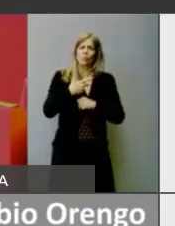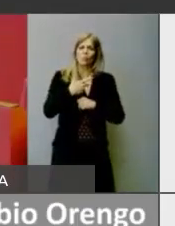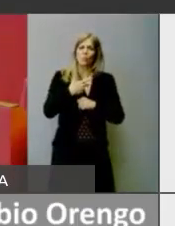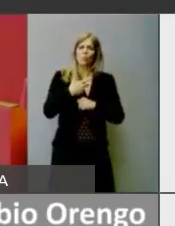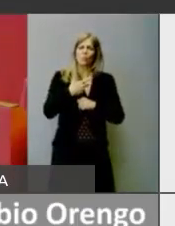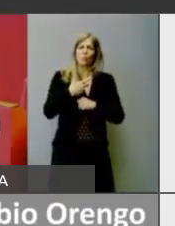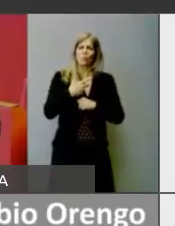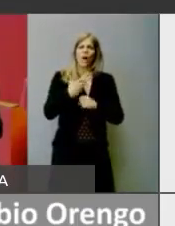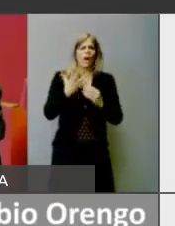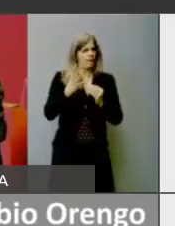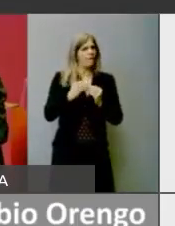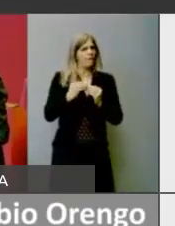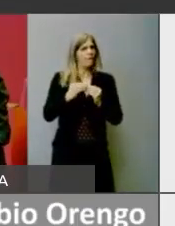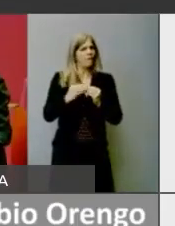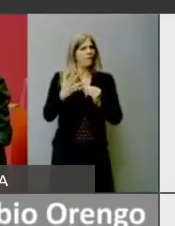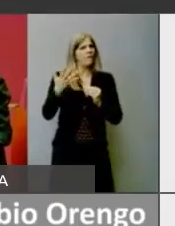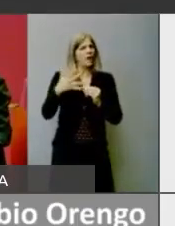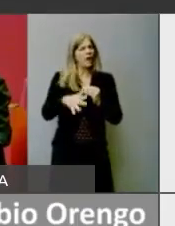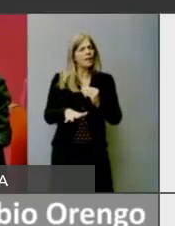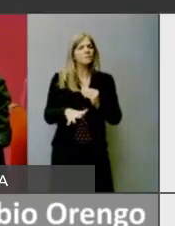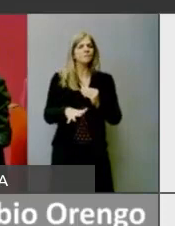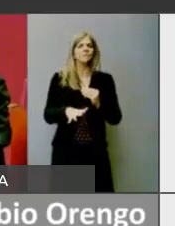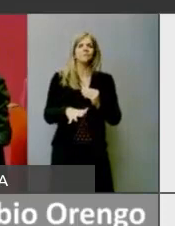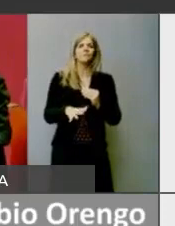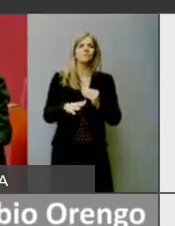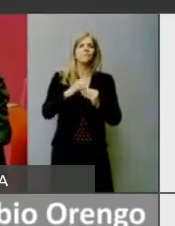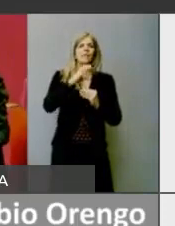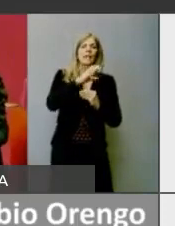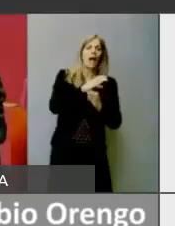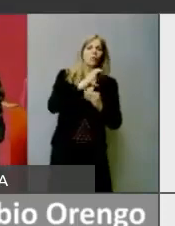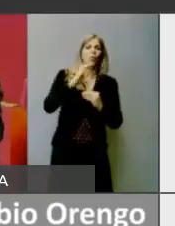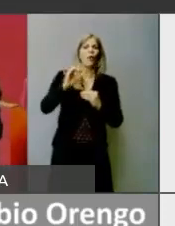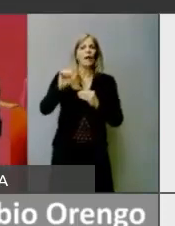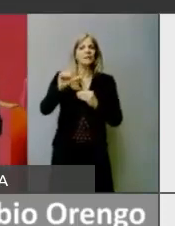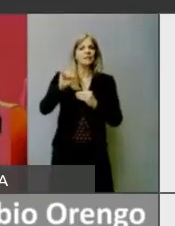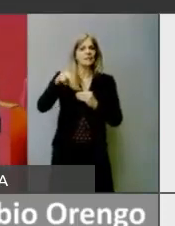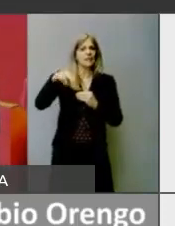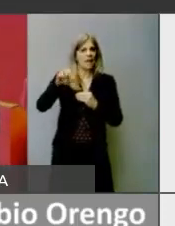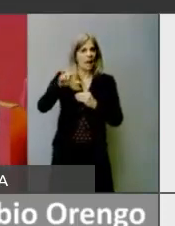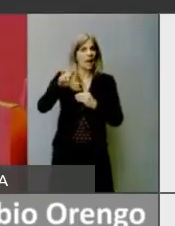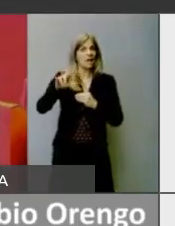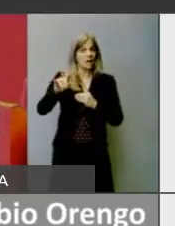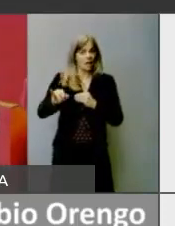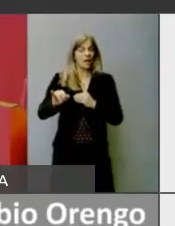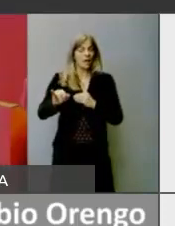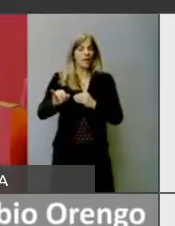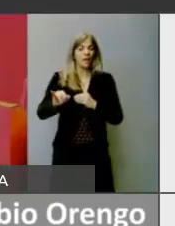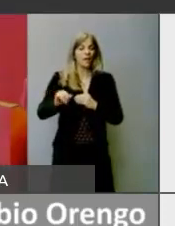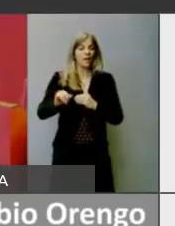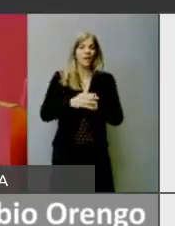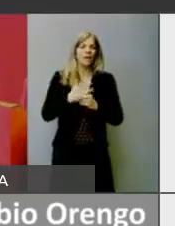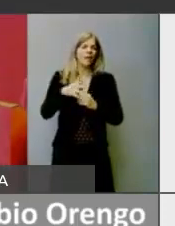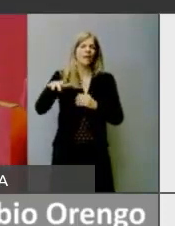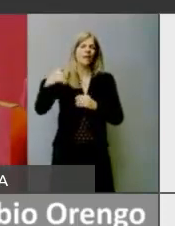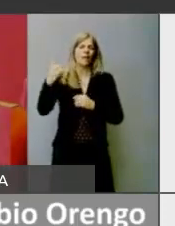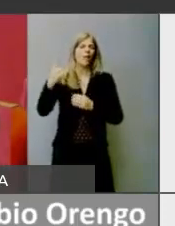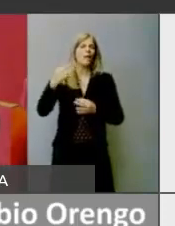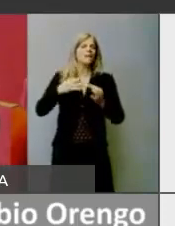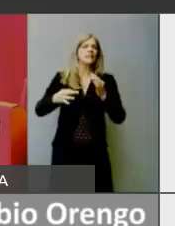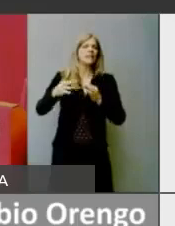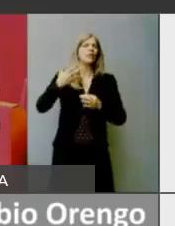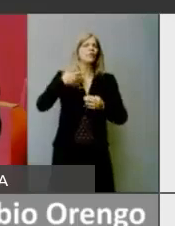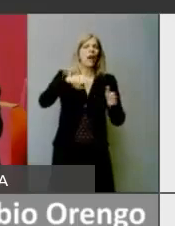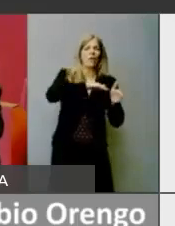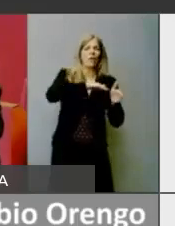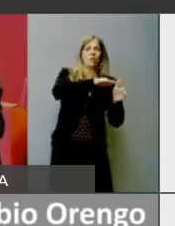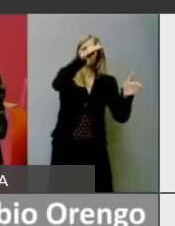oggetto e realizzata da parte di Claudio Cassinelli, che reca, me l'hanno descritta, un polmone d'acciaio e